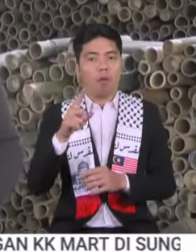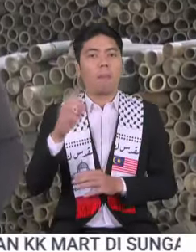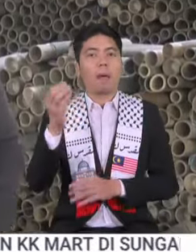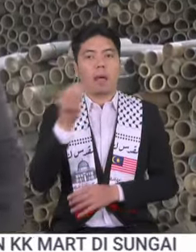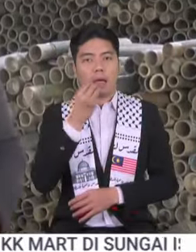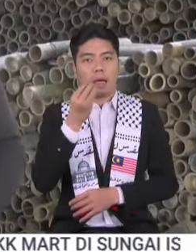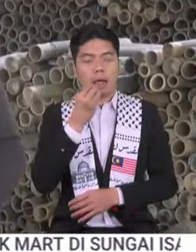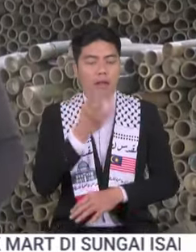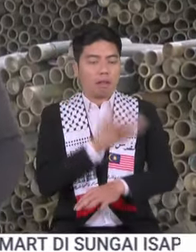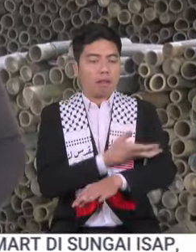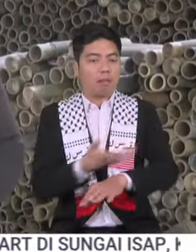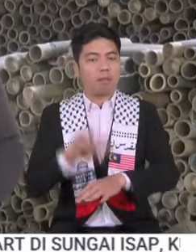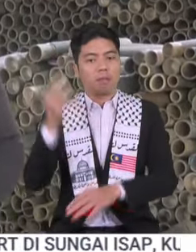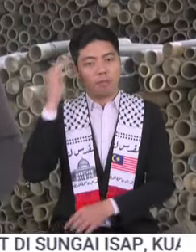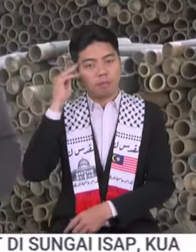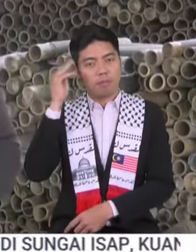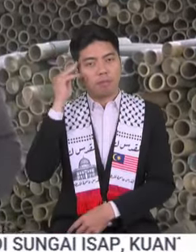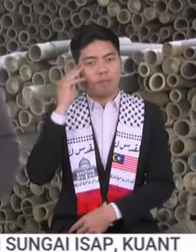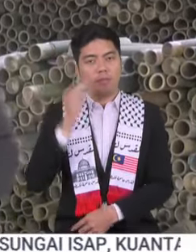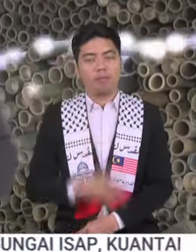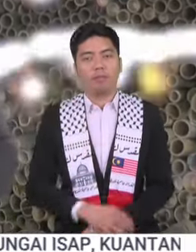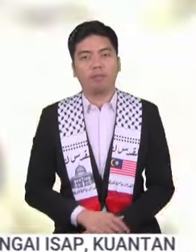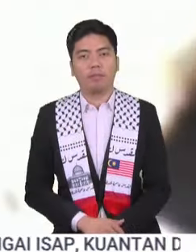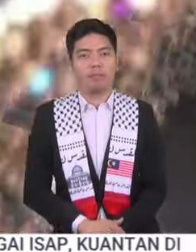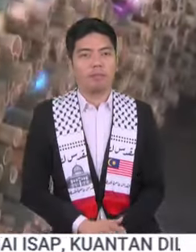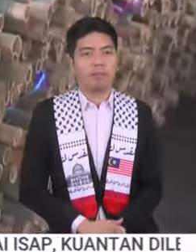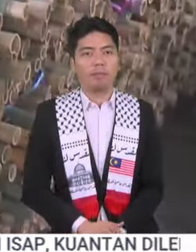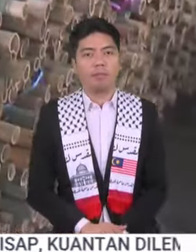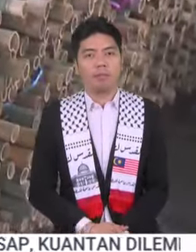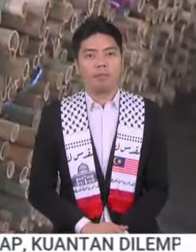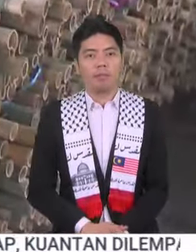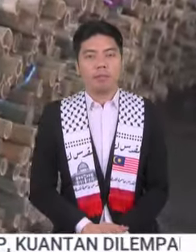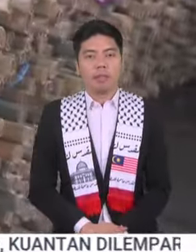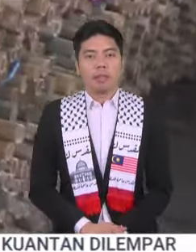tradisi Melayu. Laporan Nur Syafina Sari, RTM.